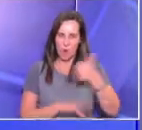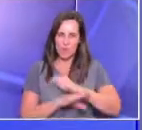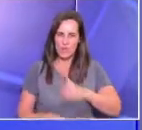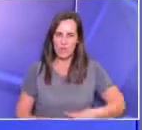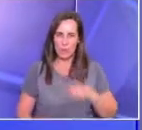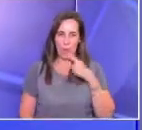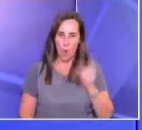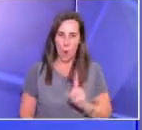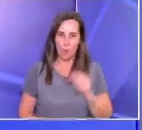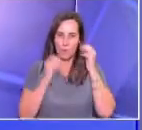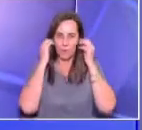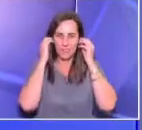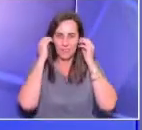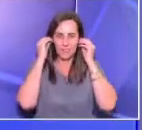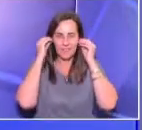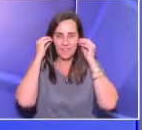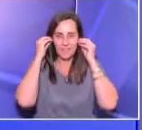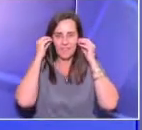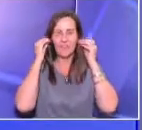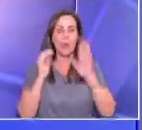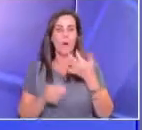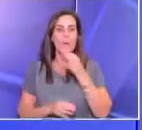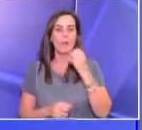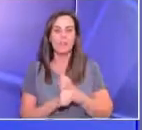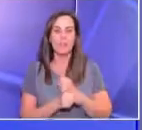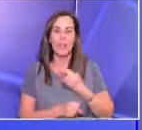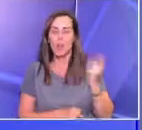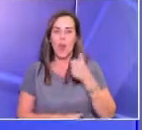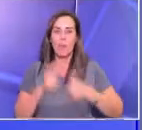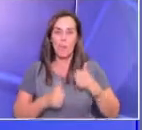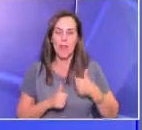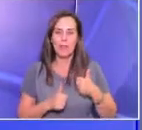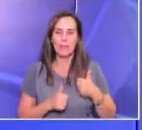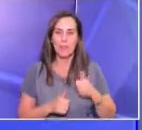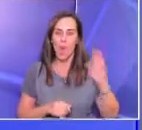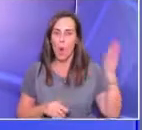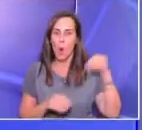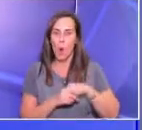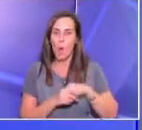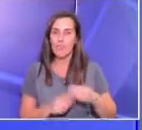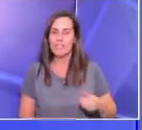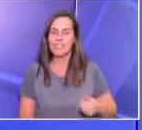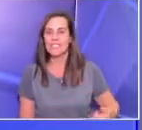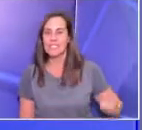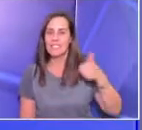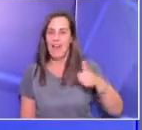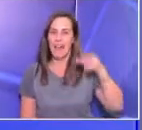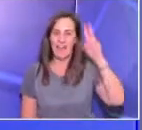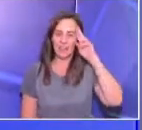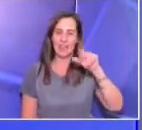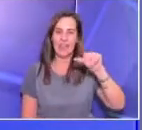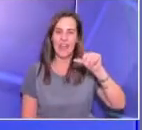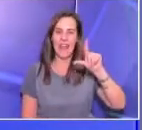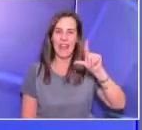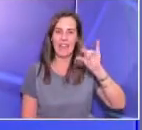אז אמרו, לא. הוא הצליח לגרום לכל המועמדים האחרים, כולל השר לענייני ירושלים, מר זאב